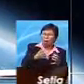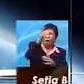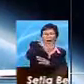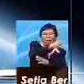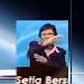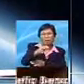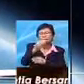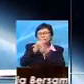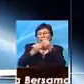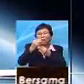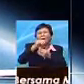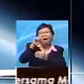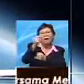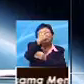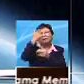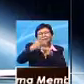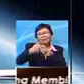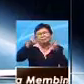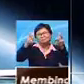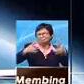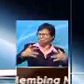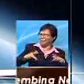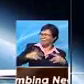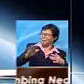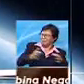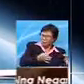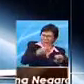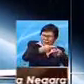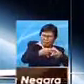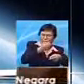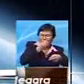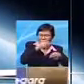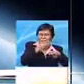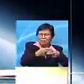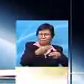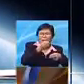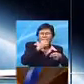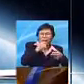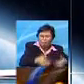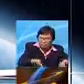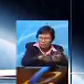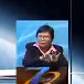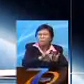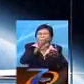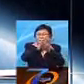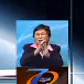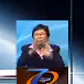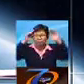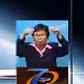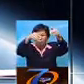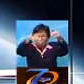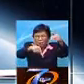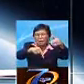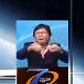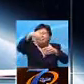mengharamkan sesuatu makanan hanya kerana namanya. Jelas beliau, nama sesuatu makanan tidak penting. Sebaliknya, yang menjadi keutamaan